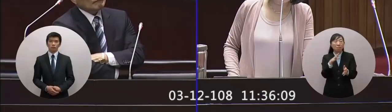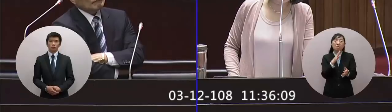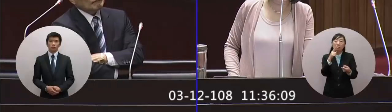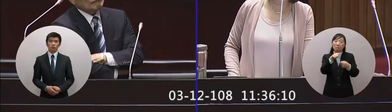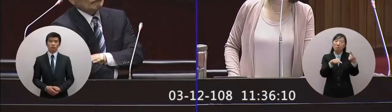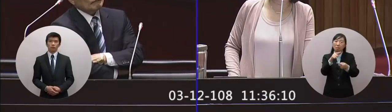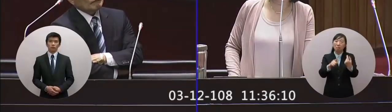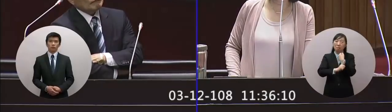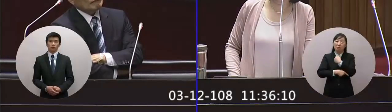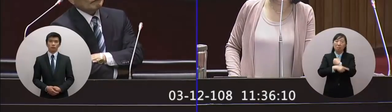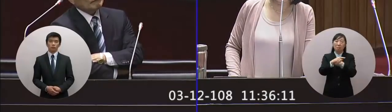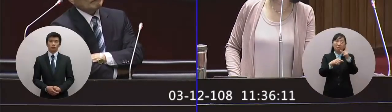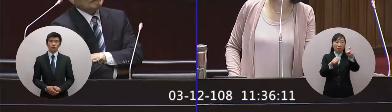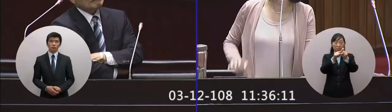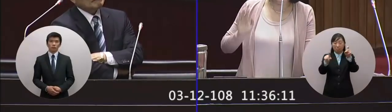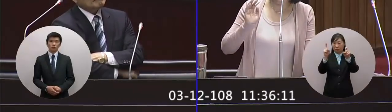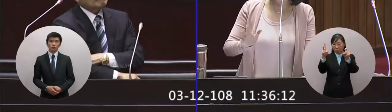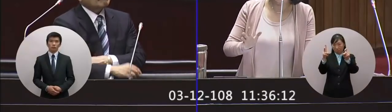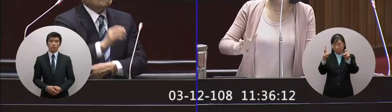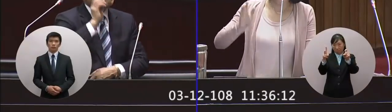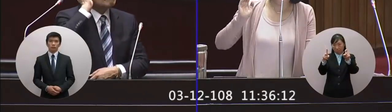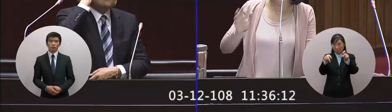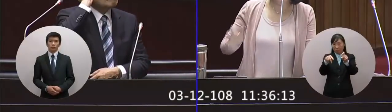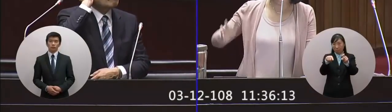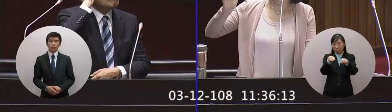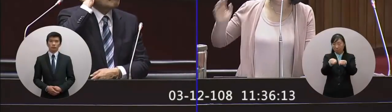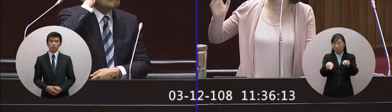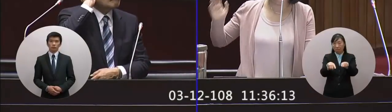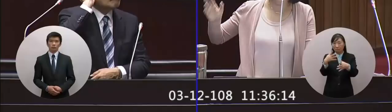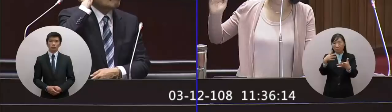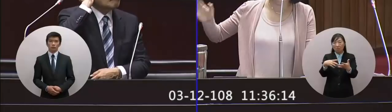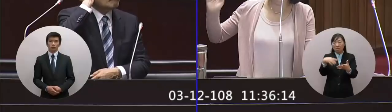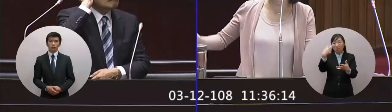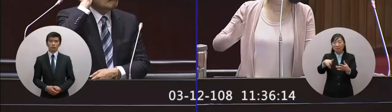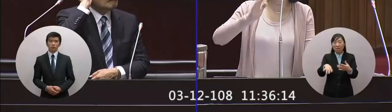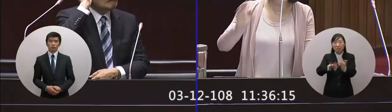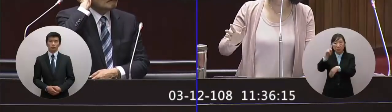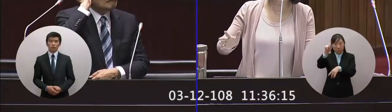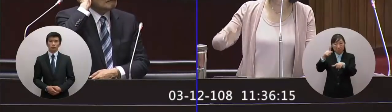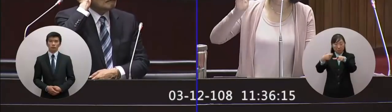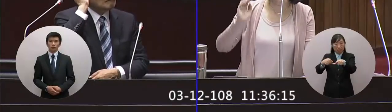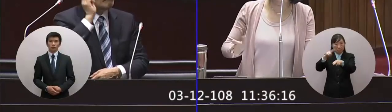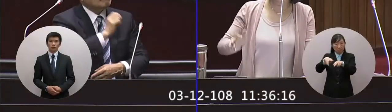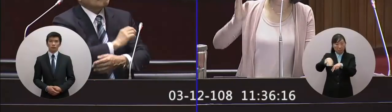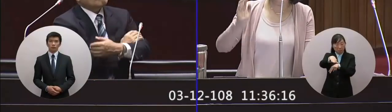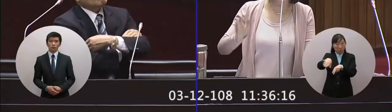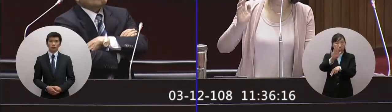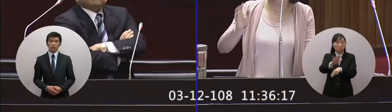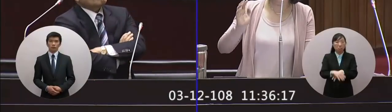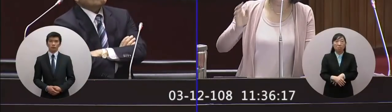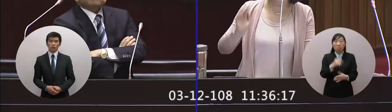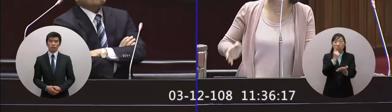概是10到12平，还不含很大的公共空间。每一个学生在美